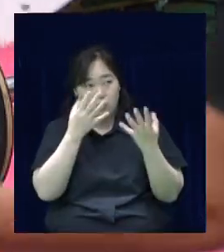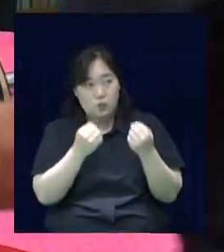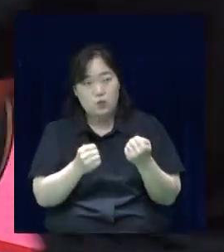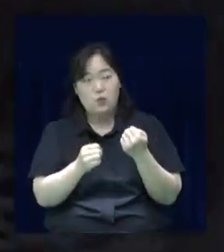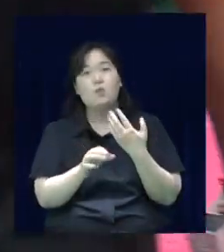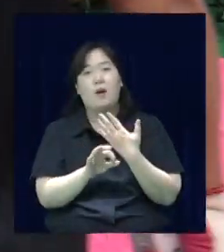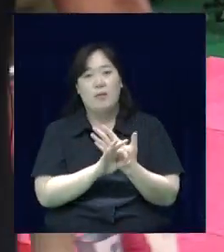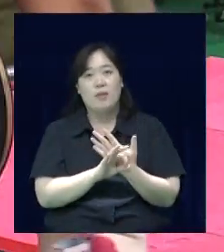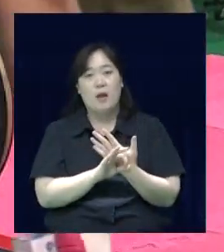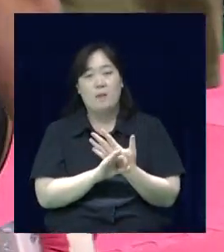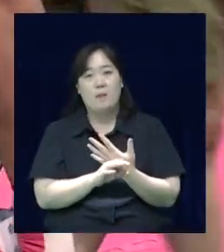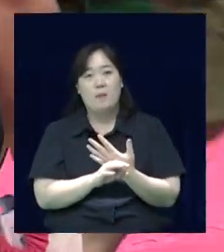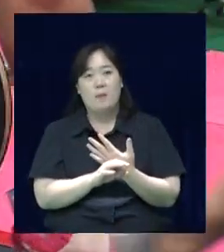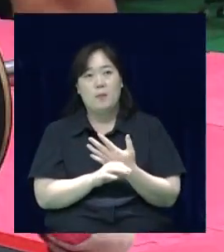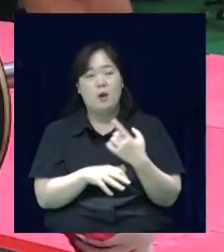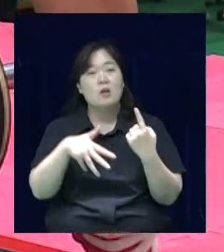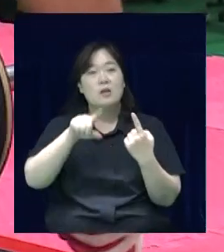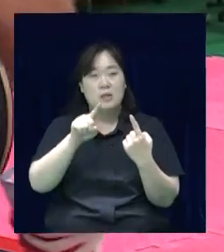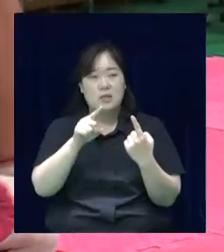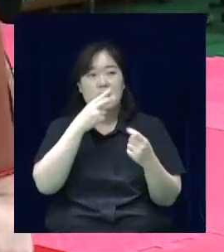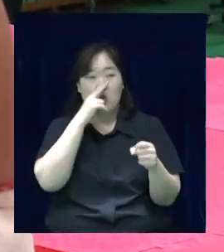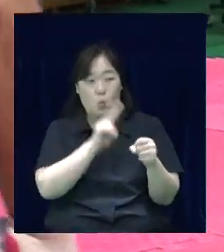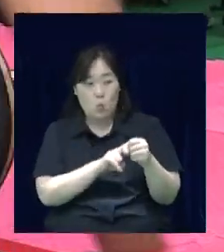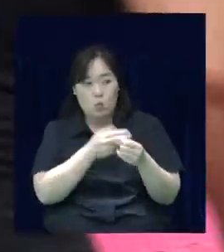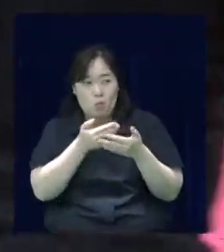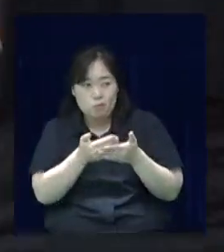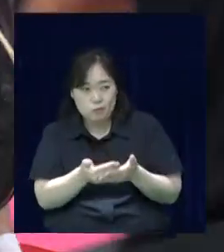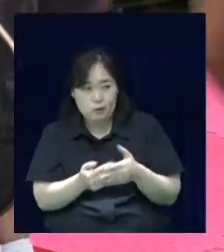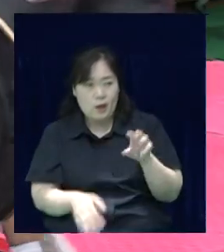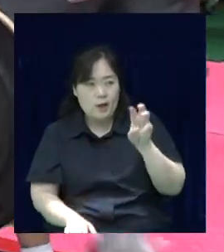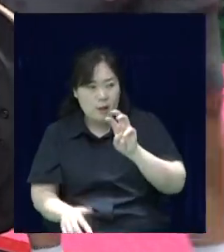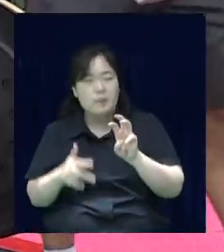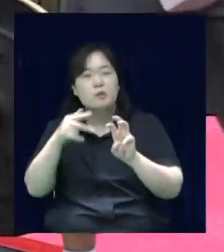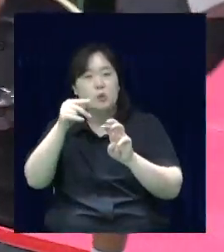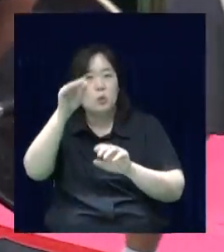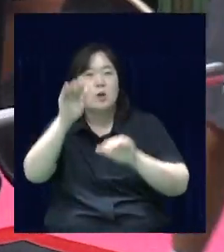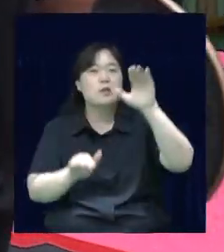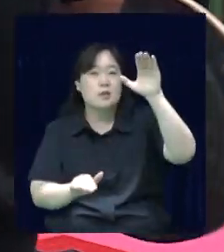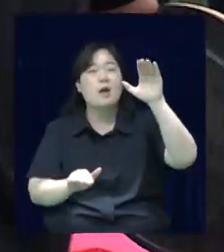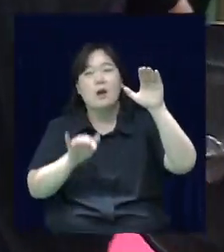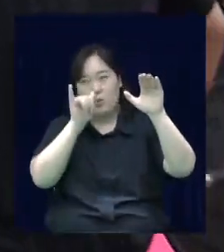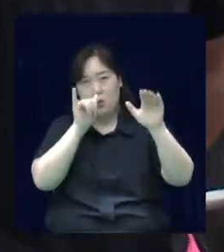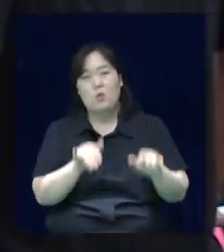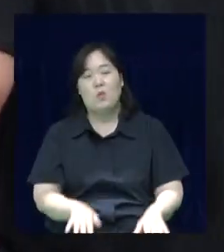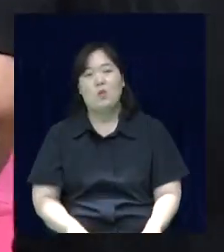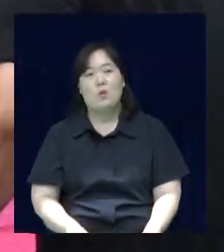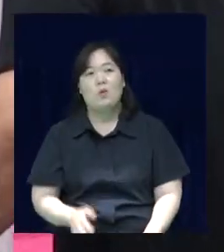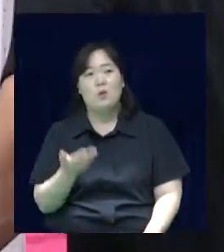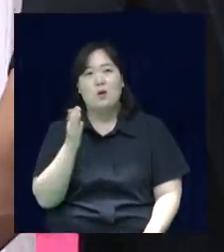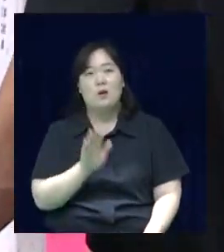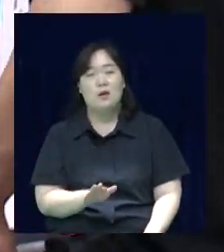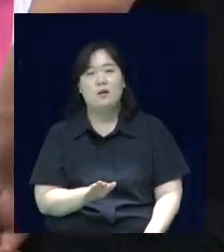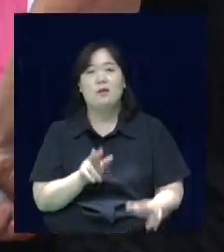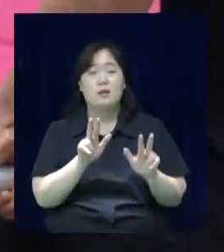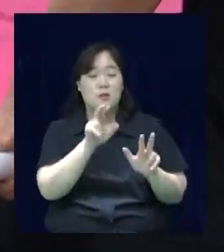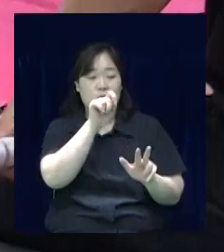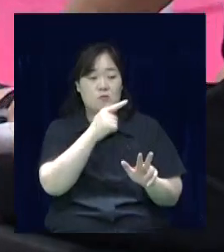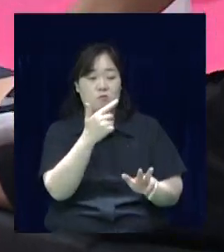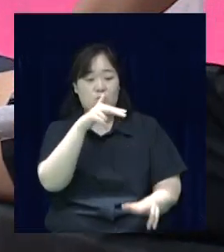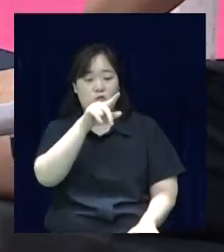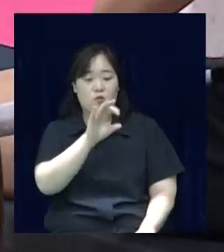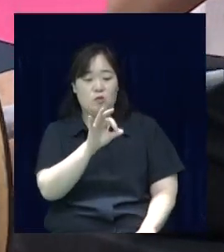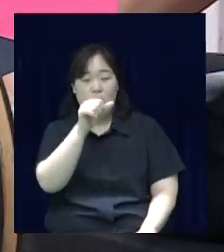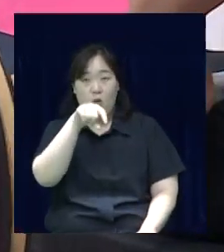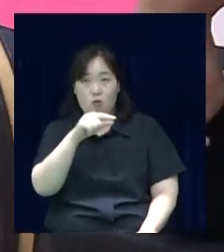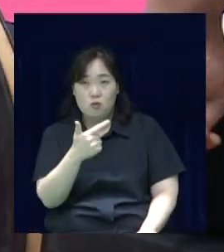많게는 30kg까지 차이 나는 선수도 있습니다. 네, 예. 좀 그렇기 때문에 앞서서 보셨던 선수들 가운데에서는 뭐 문정훈 선수라든가 서진곤